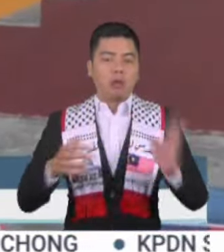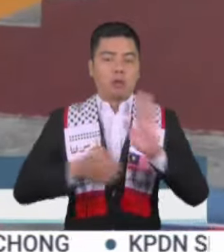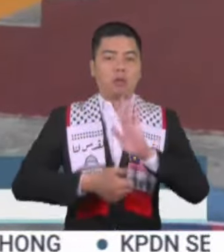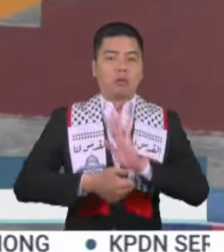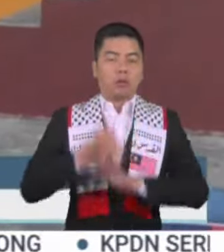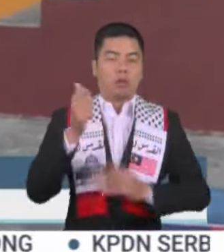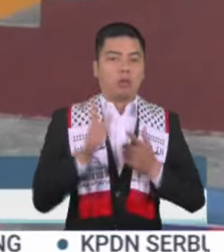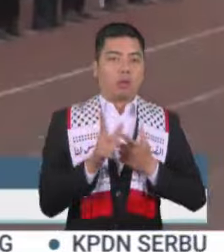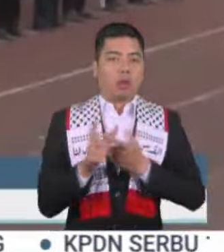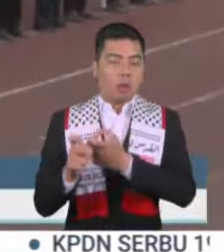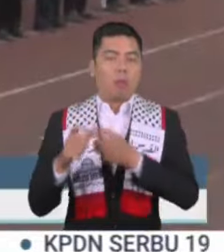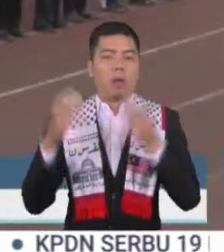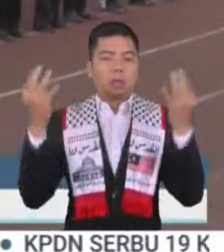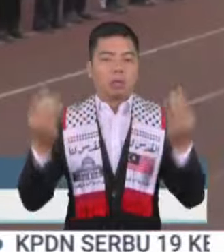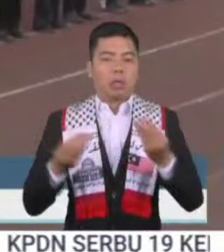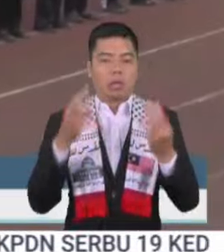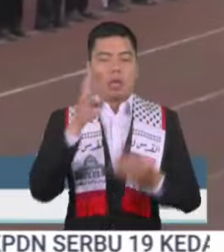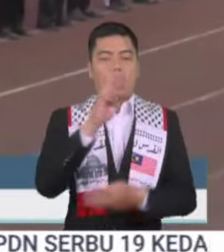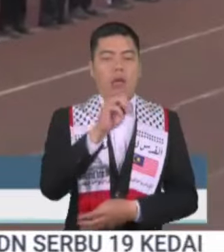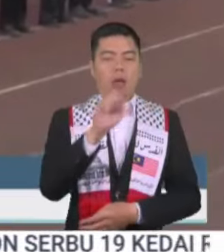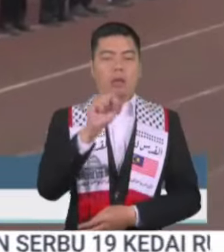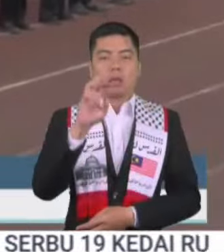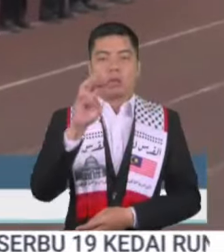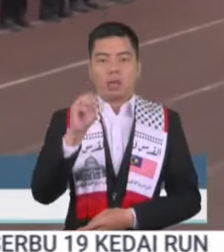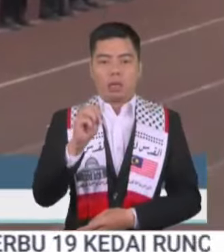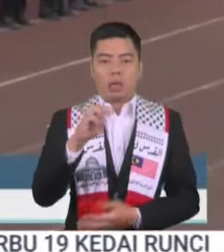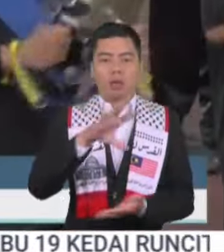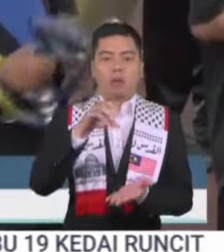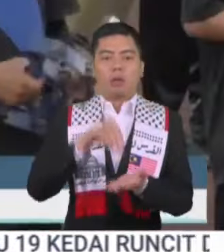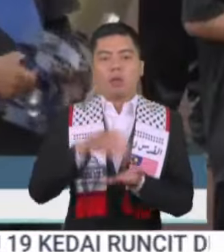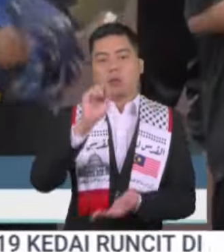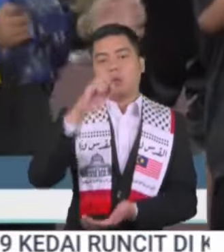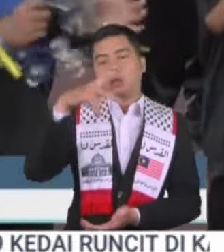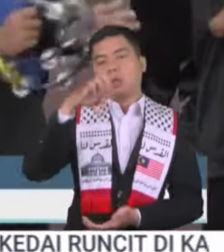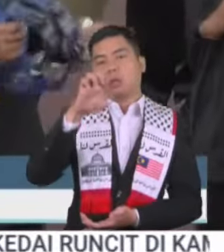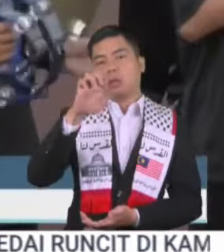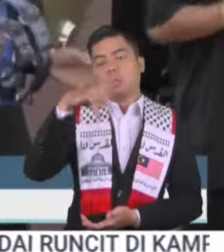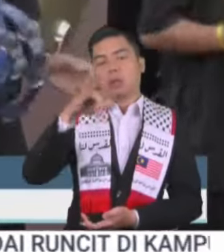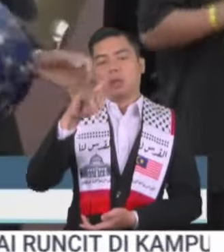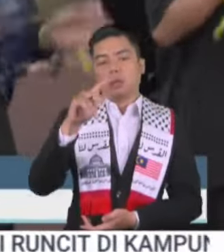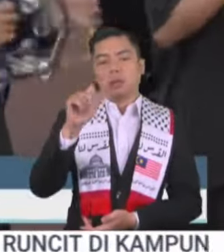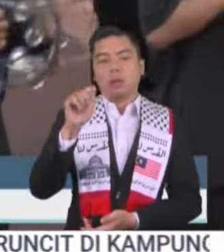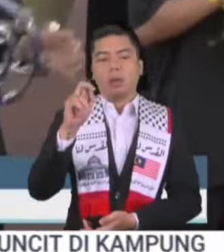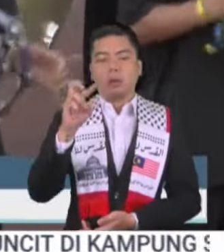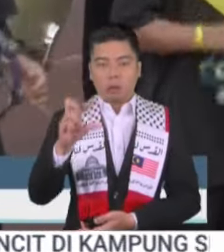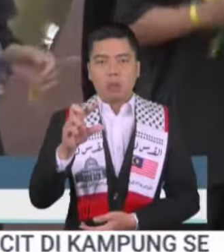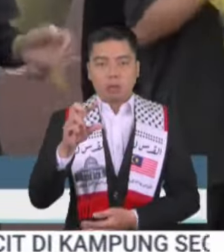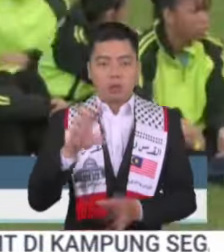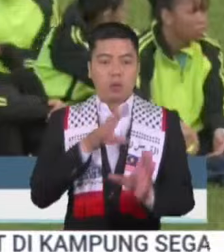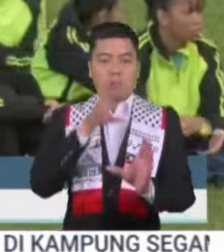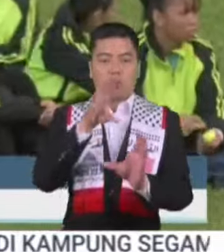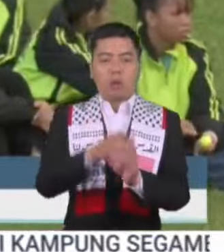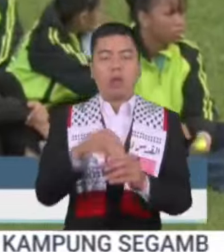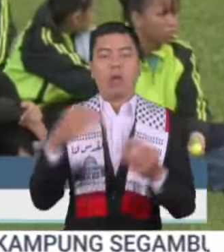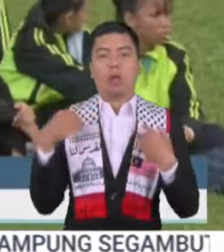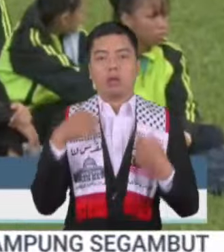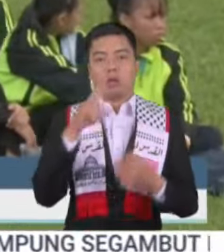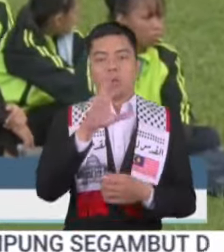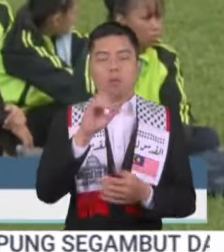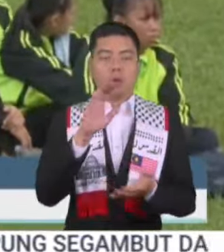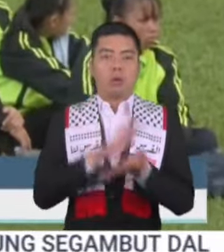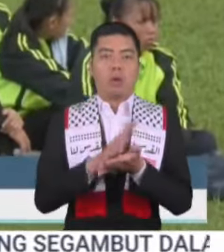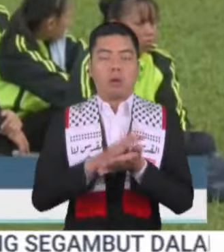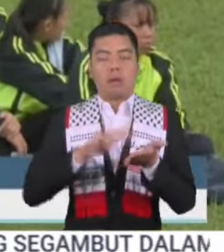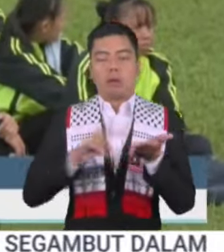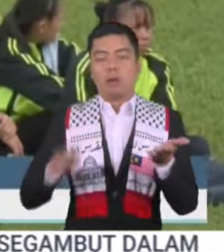olahraga Majlis sukan sekolah MSS daerah sepitang di Kompleks sukan sepitang yang disertai 30 sekolah rendah dan